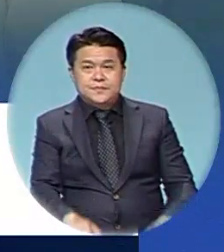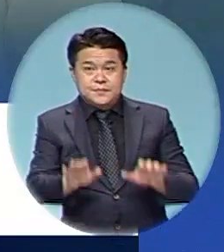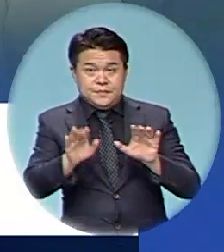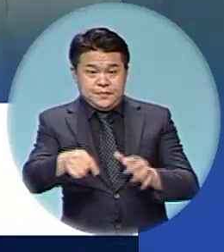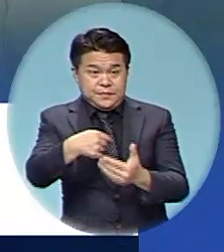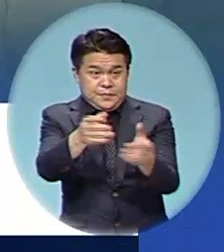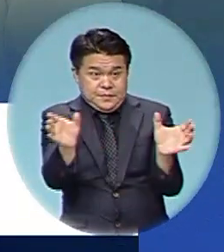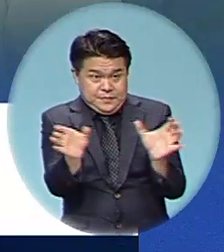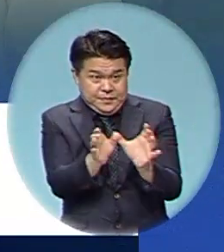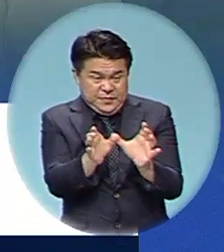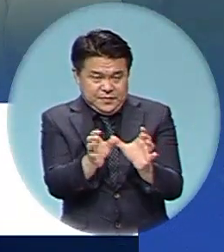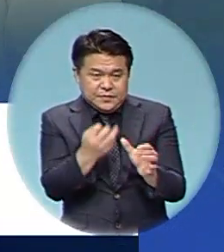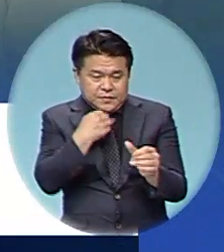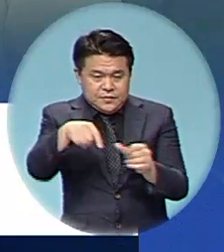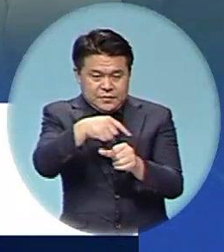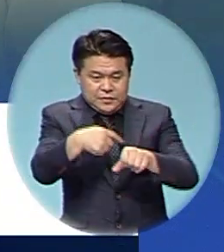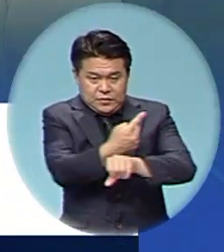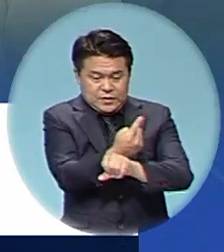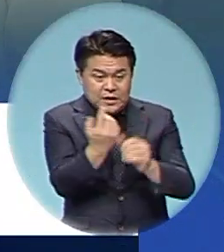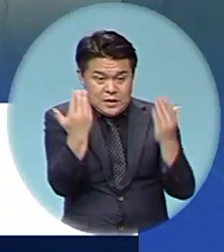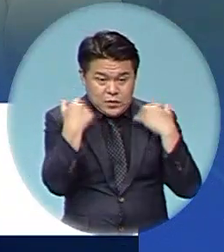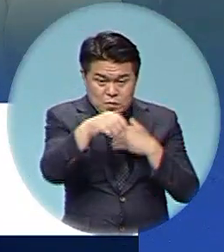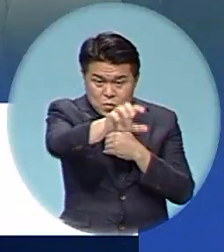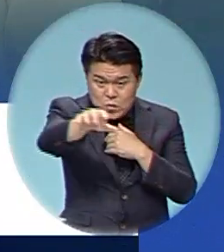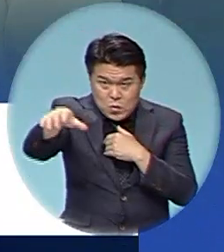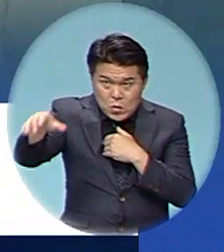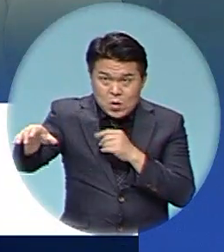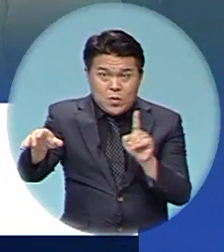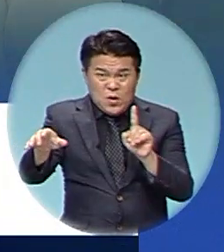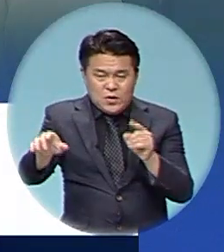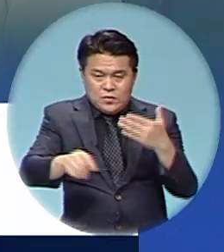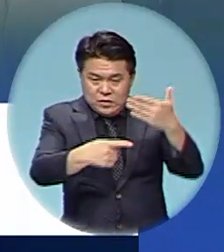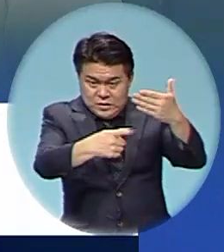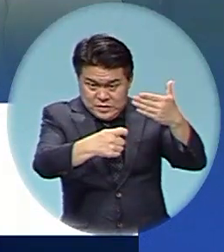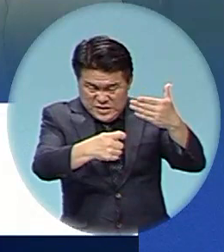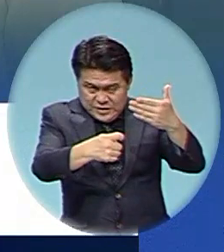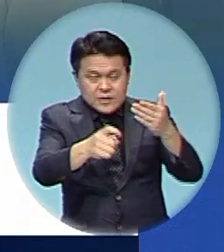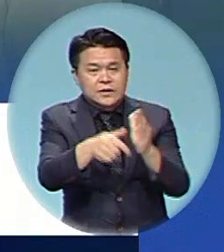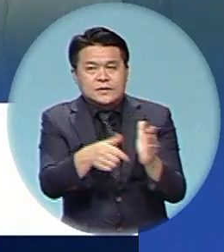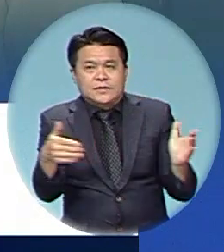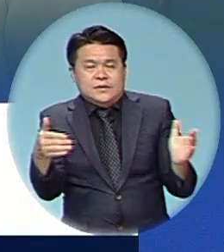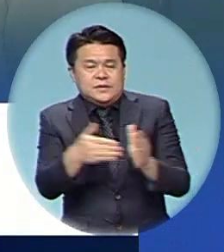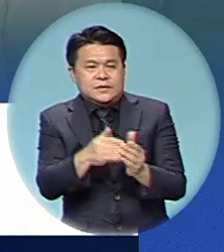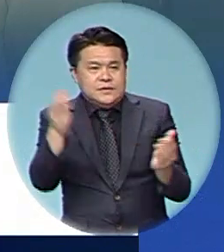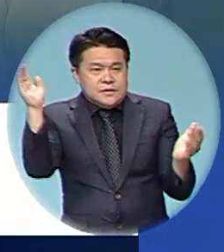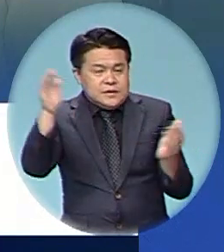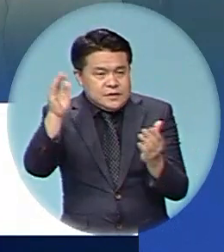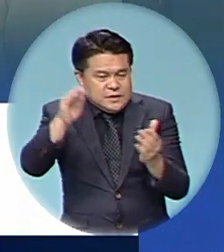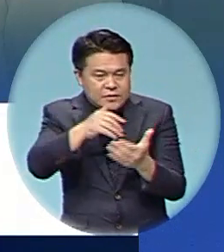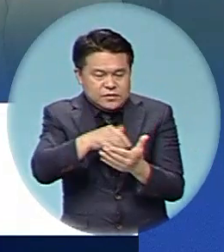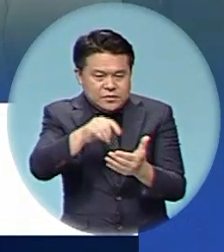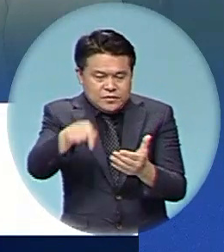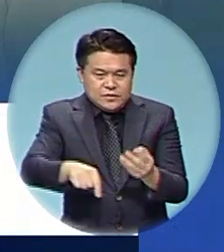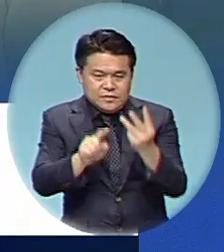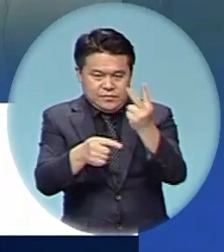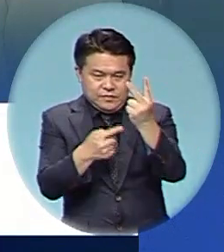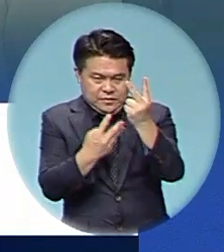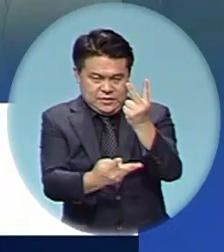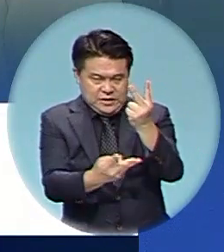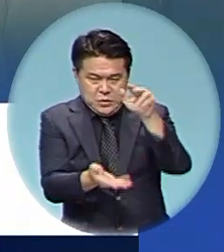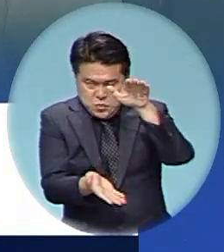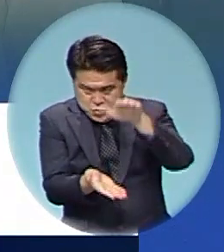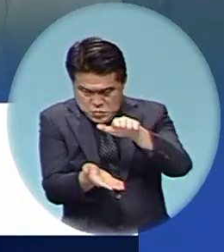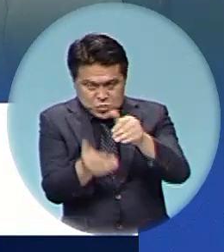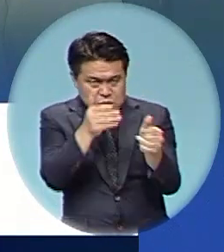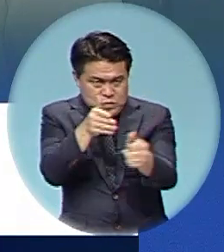오늘 교육부가 비수도권 학교에도 다음 달 11일까지 등교 인원을 전체 학생의 3분의 2 수준으로 유지해 줄 것을 강력하게